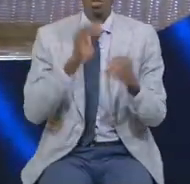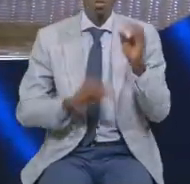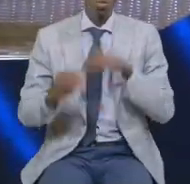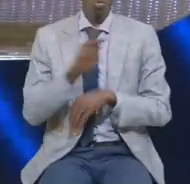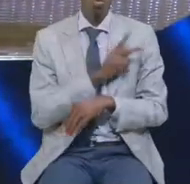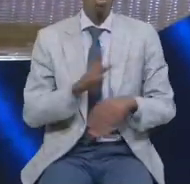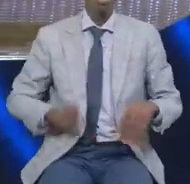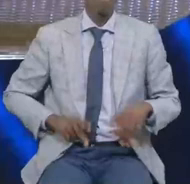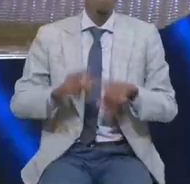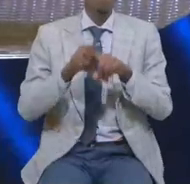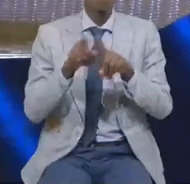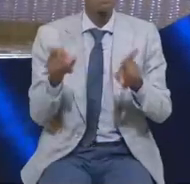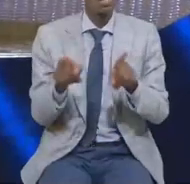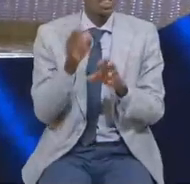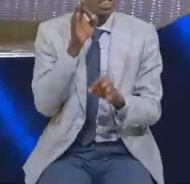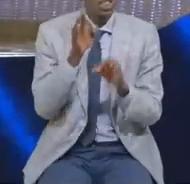Sinon,